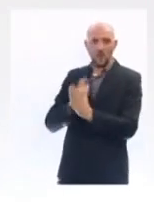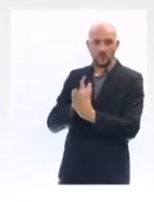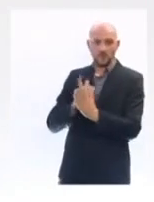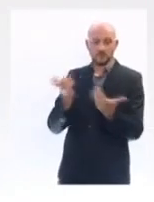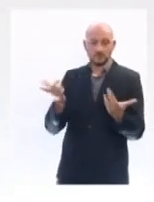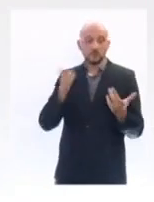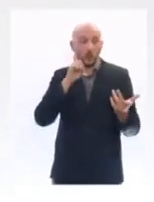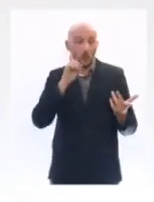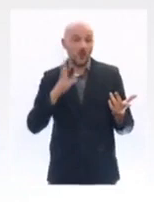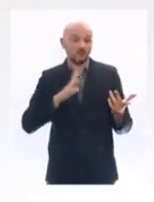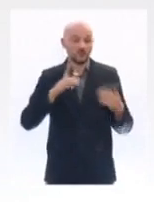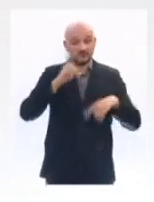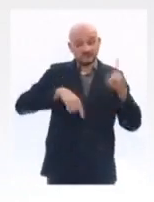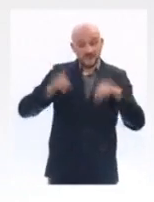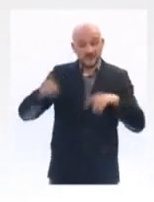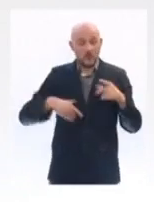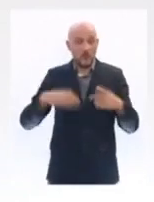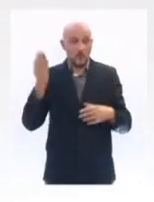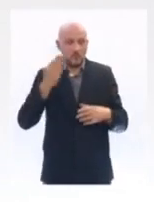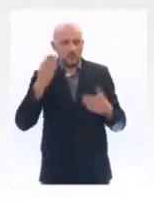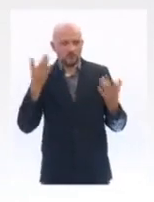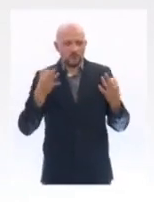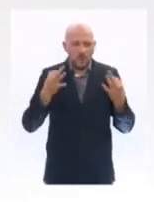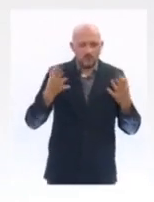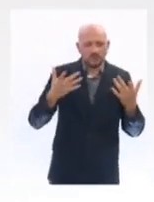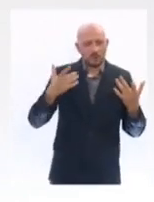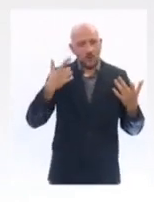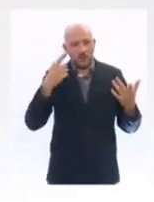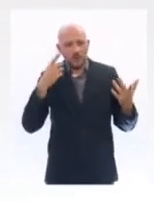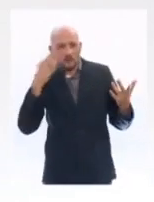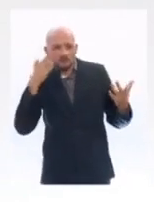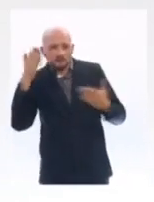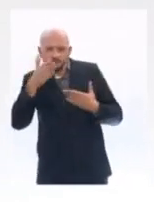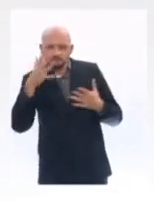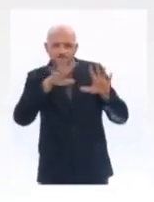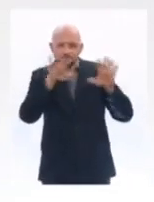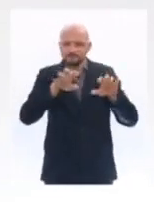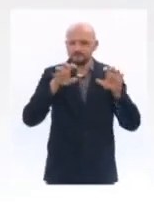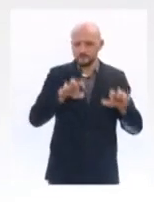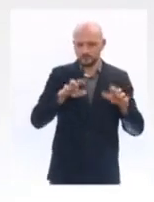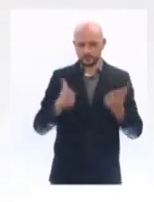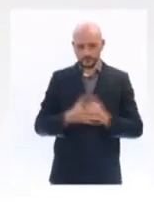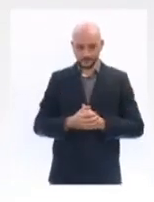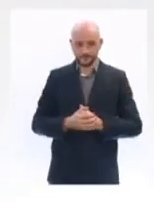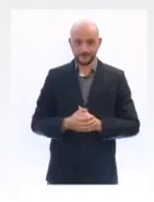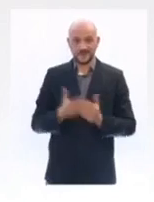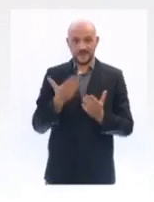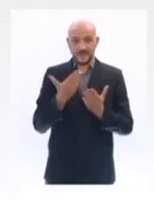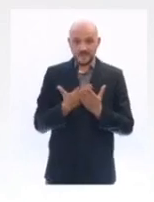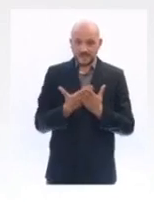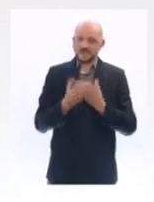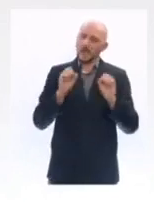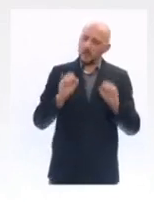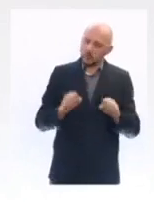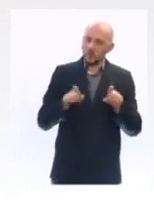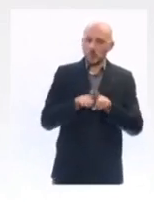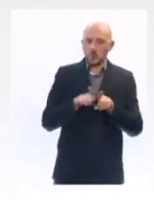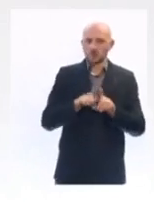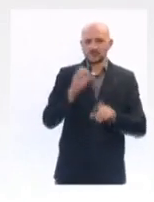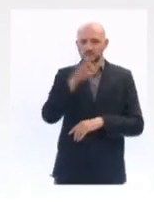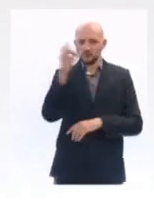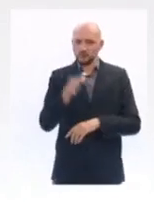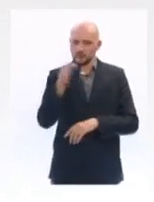entreprises qui en auraient besoin. Je sais également que certaines entreprises ne seront pas en mesure de rembourser leurs prêts au